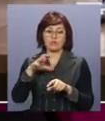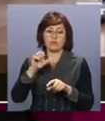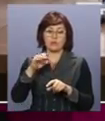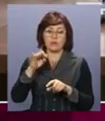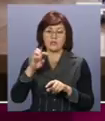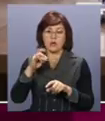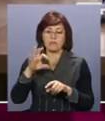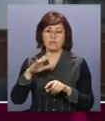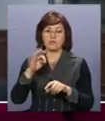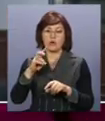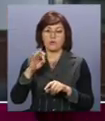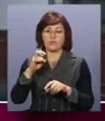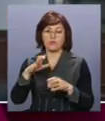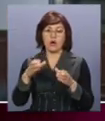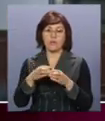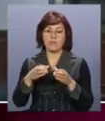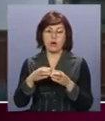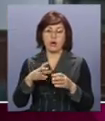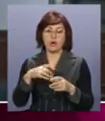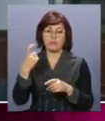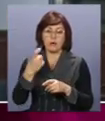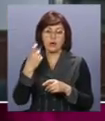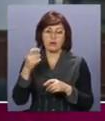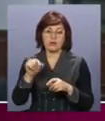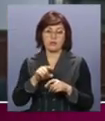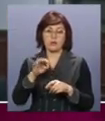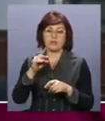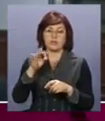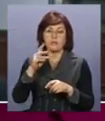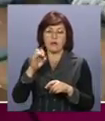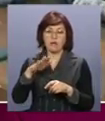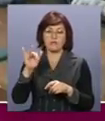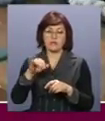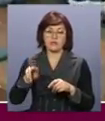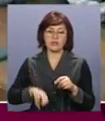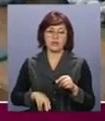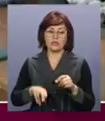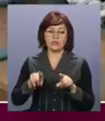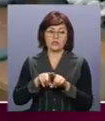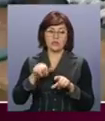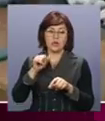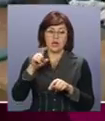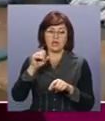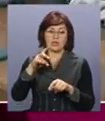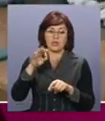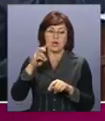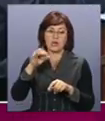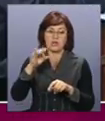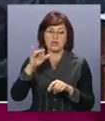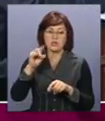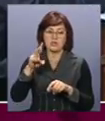Бақтов, Бузгул Аурум компаниясының иесі Бақытжан Кенжебаев пен директоры Азат Найзағарин